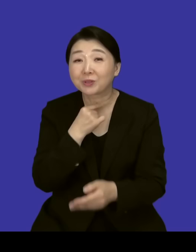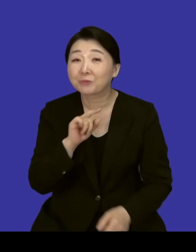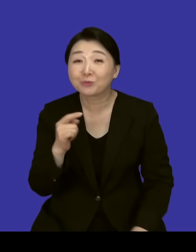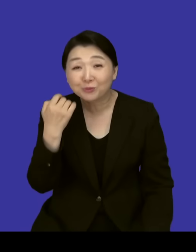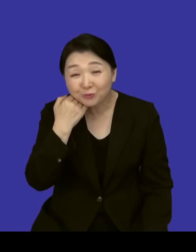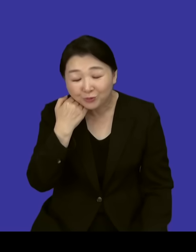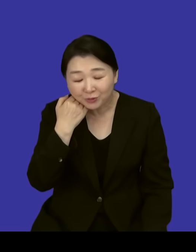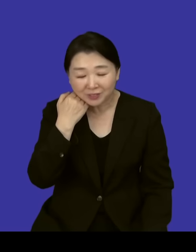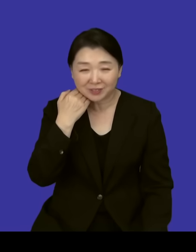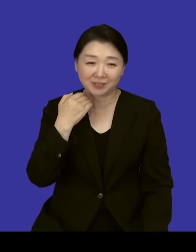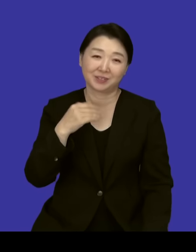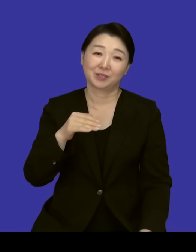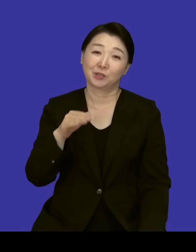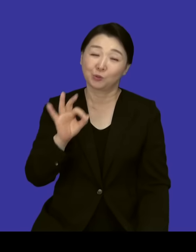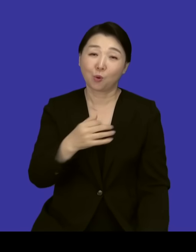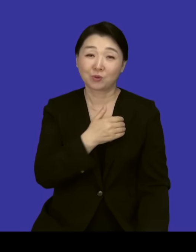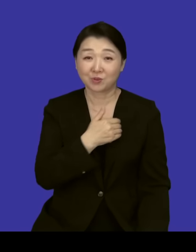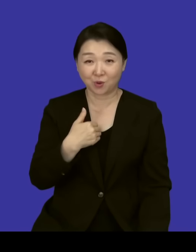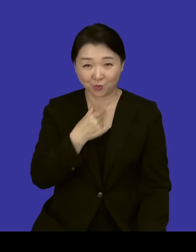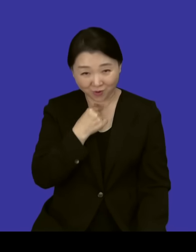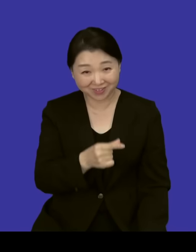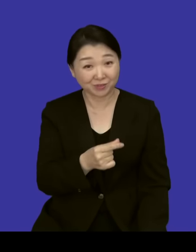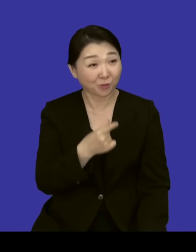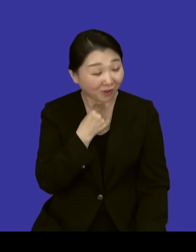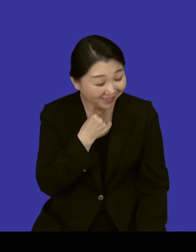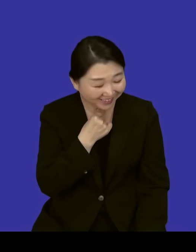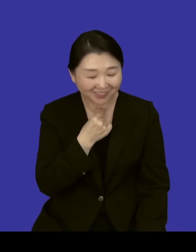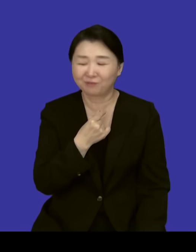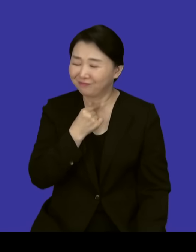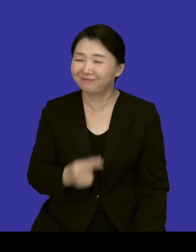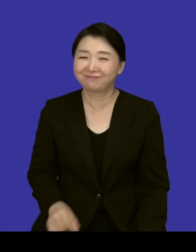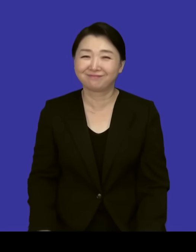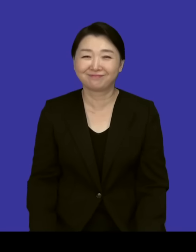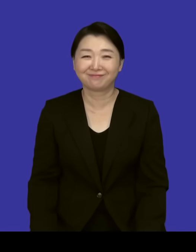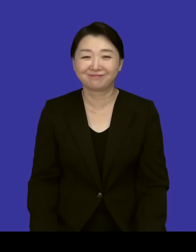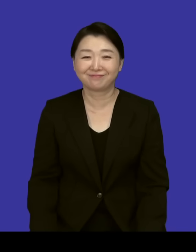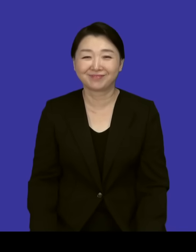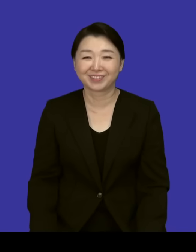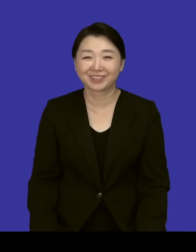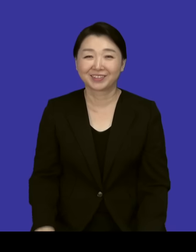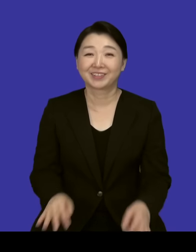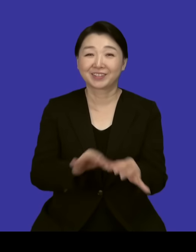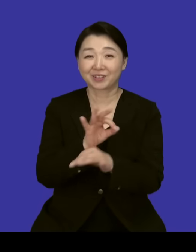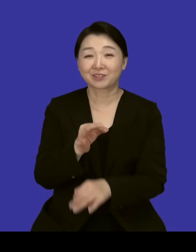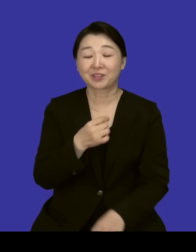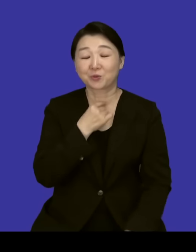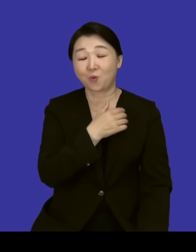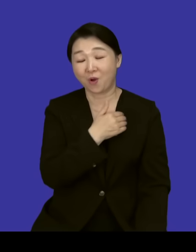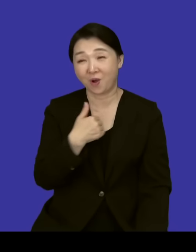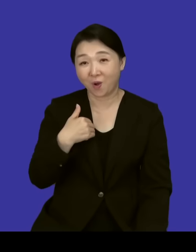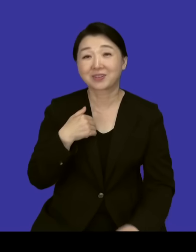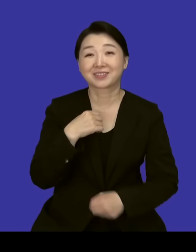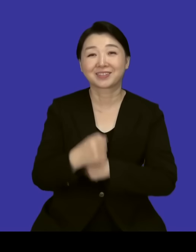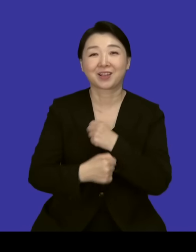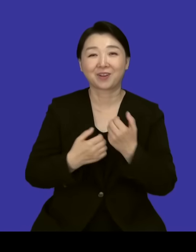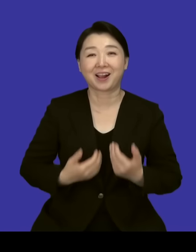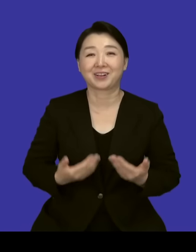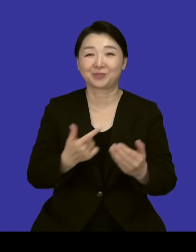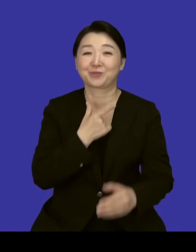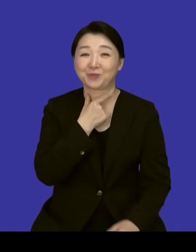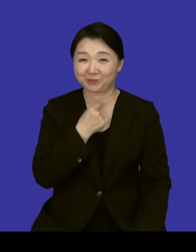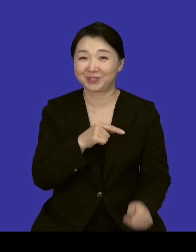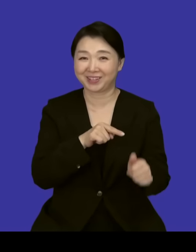조금 여유 원하요? 원하죠. 원하죠. 네, 경제적인 여유와 자유를 좀 알게 해주고 싶다